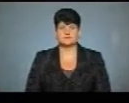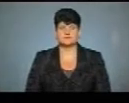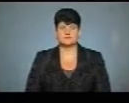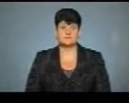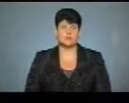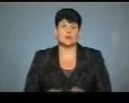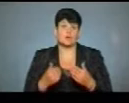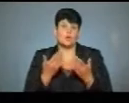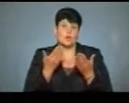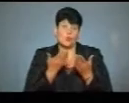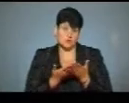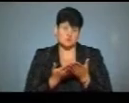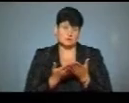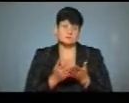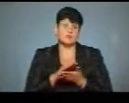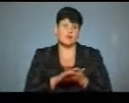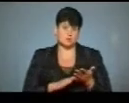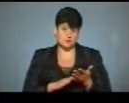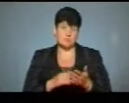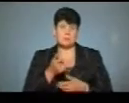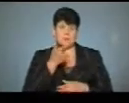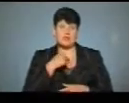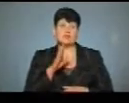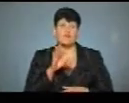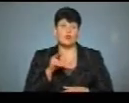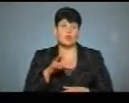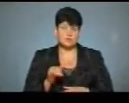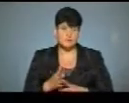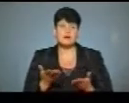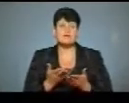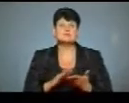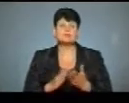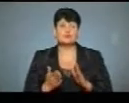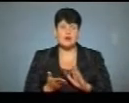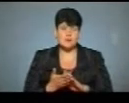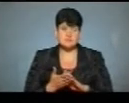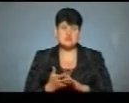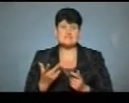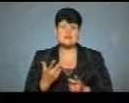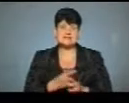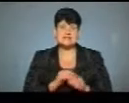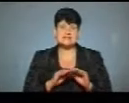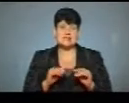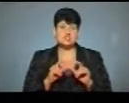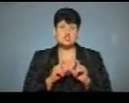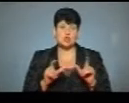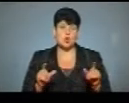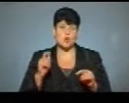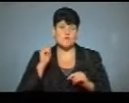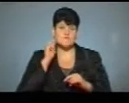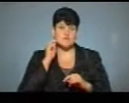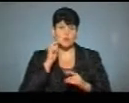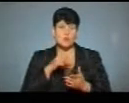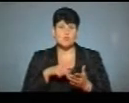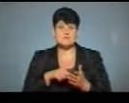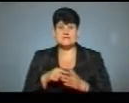От, власне, рухаємося далі. Пане Володимире, яка ситуація із вакцинацією дітей шкільного віку у